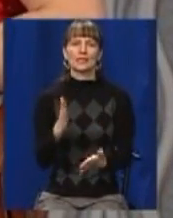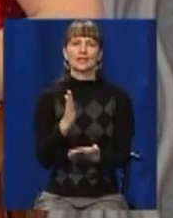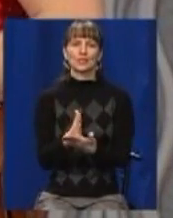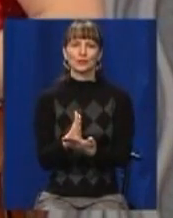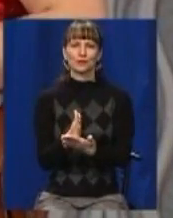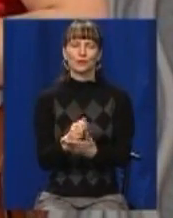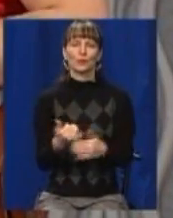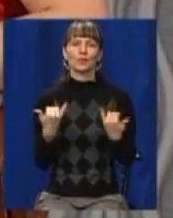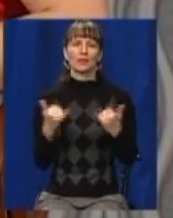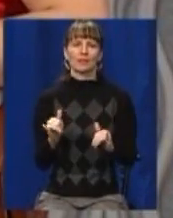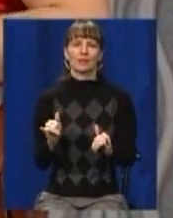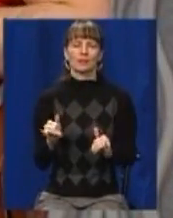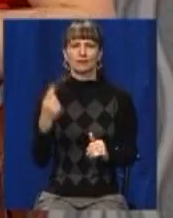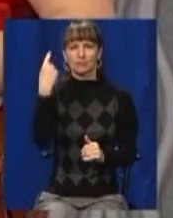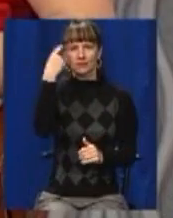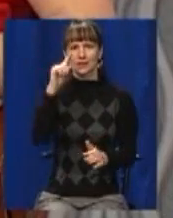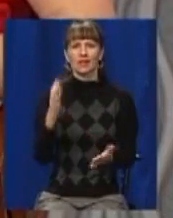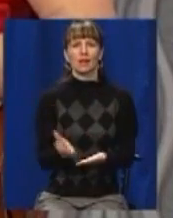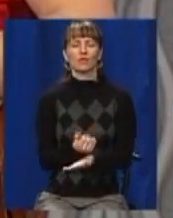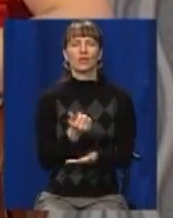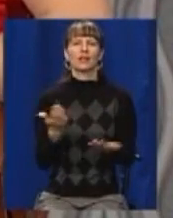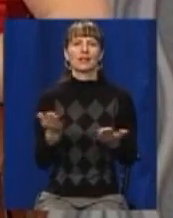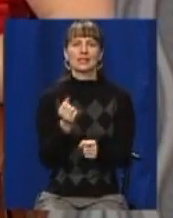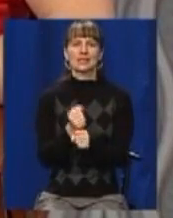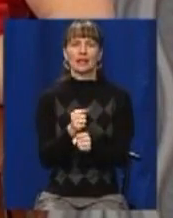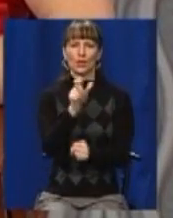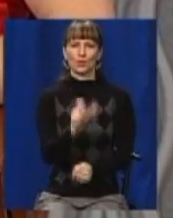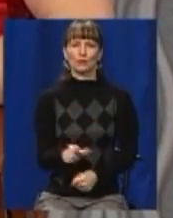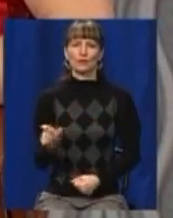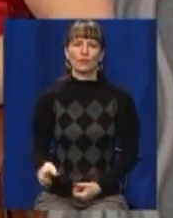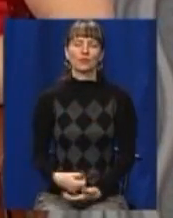існуючі найдивовижніші винаходи, які створило людство.